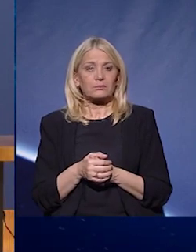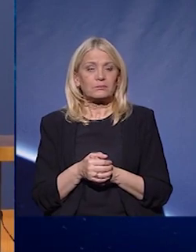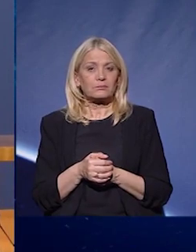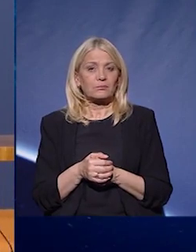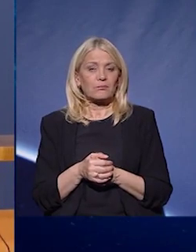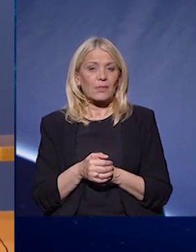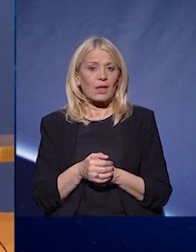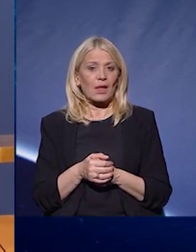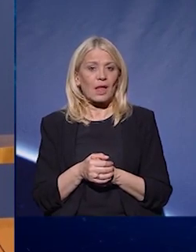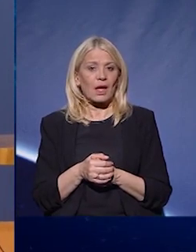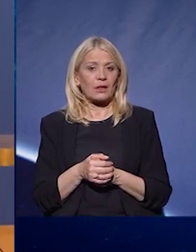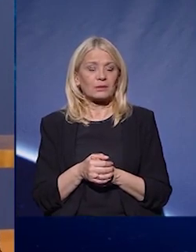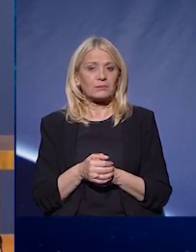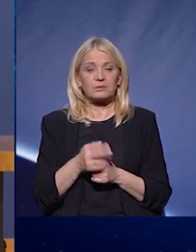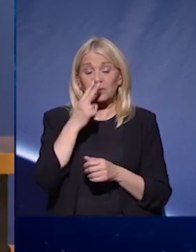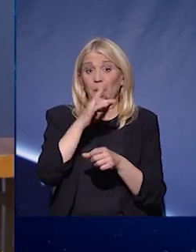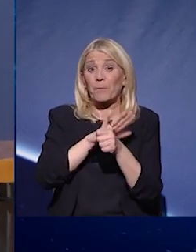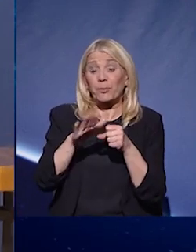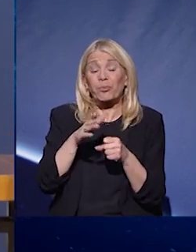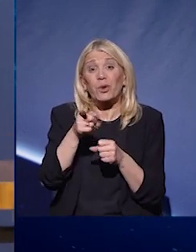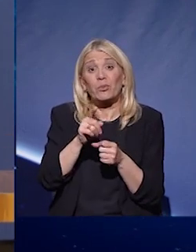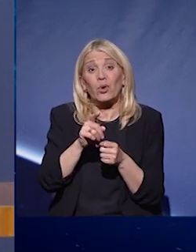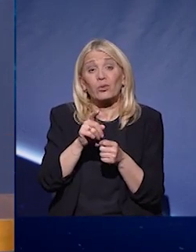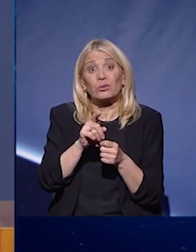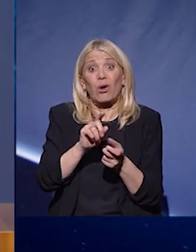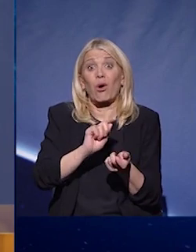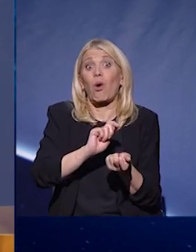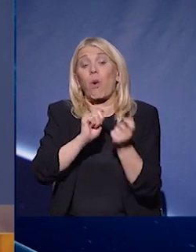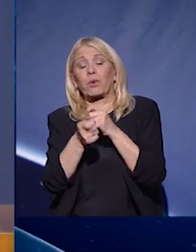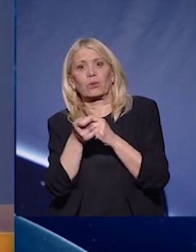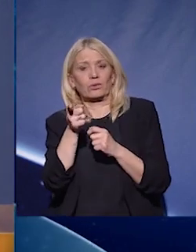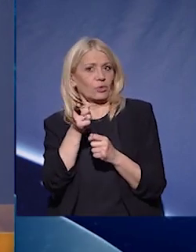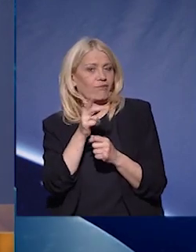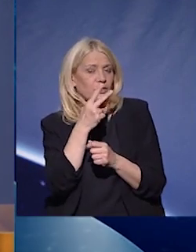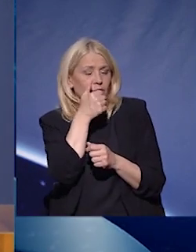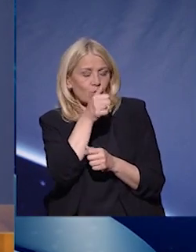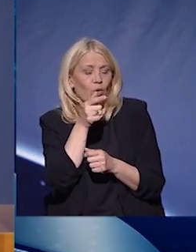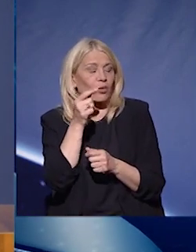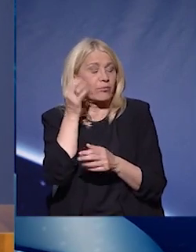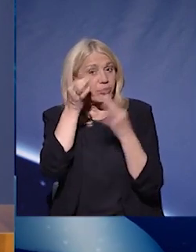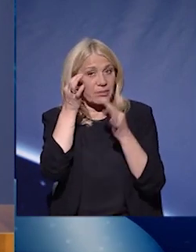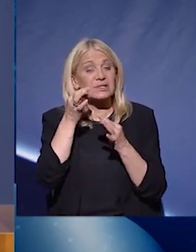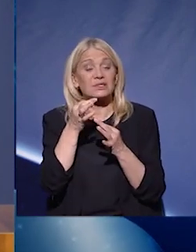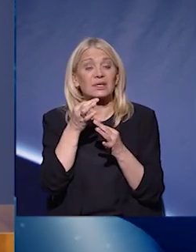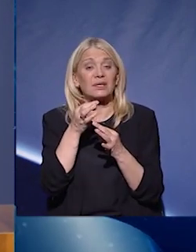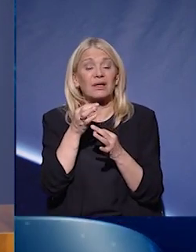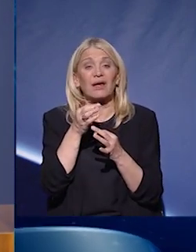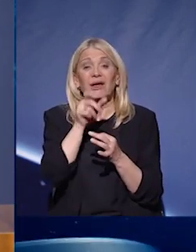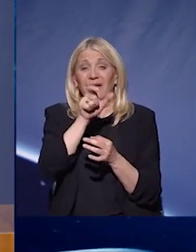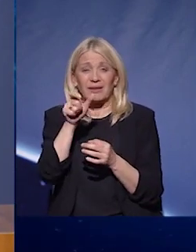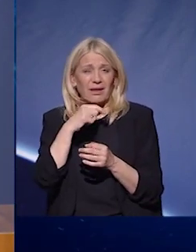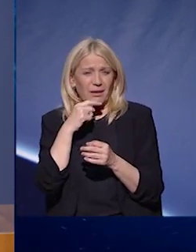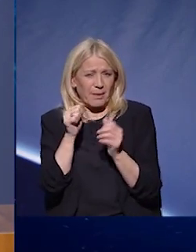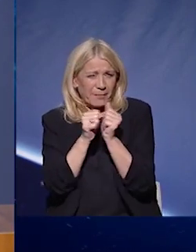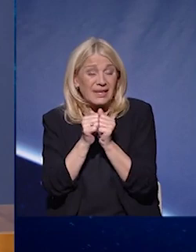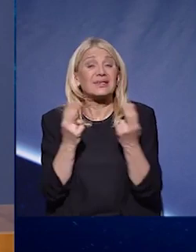Vidite, potpuno je odbrnuto od te vaše predstave. Jednostavno, ti